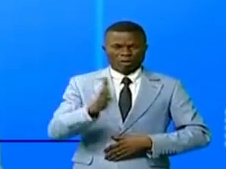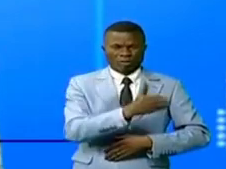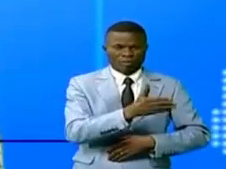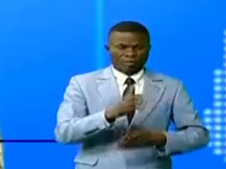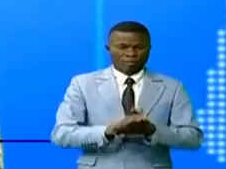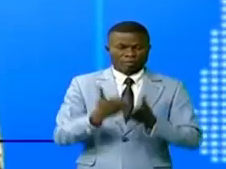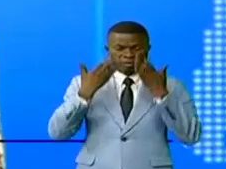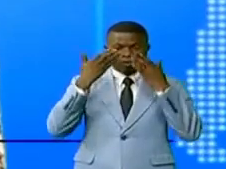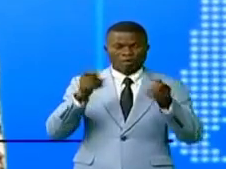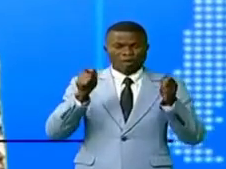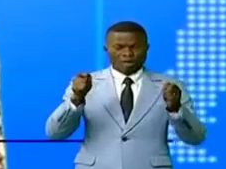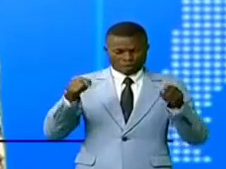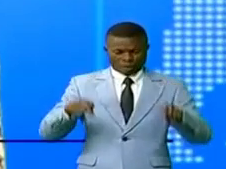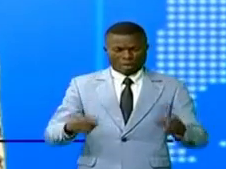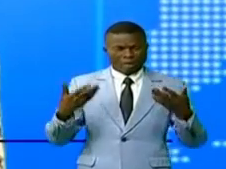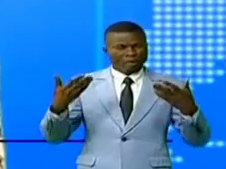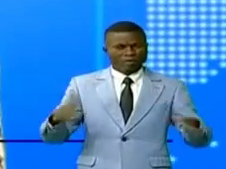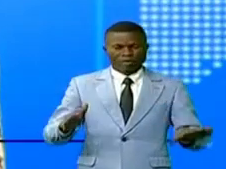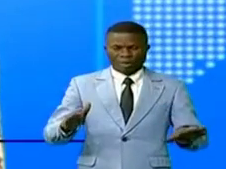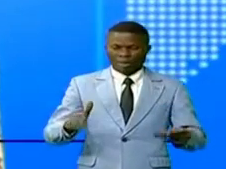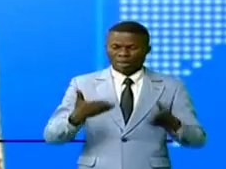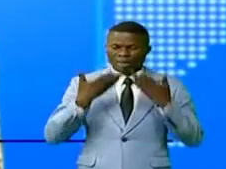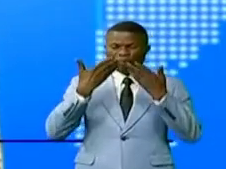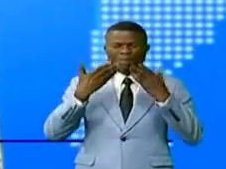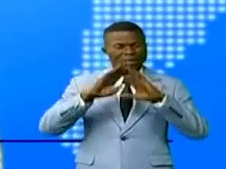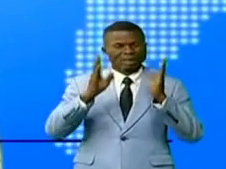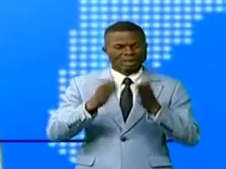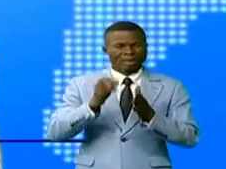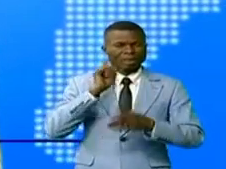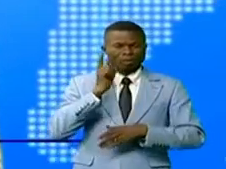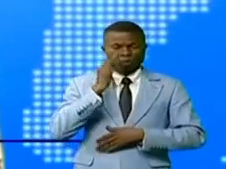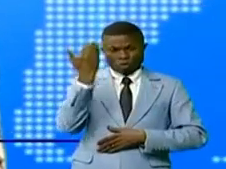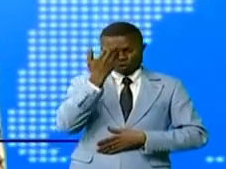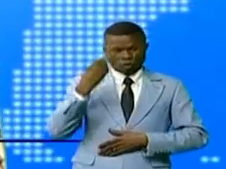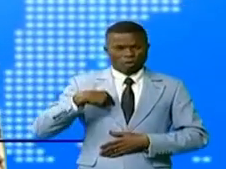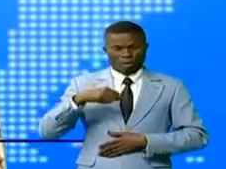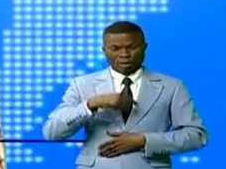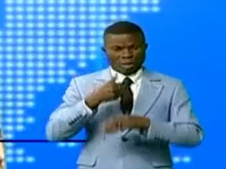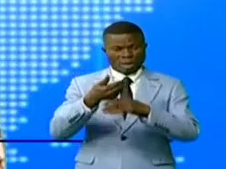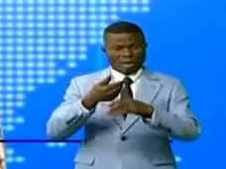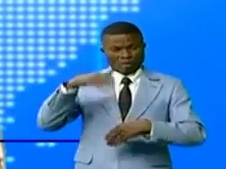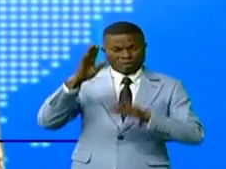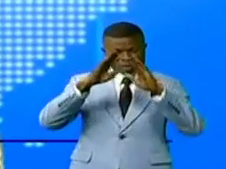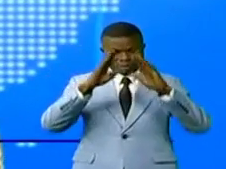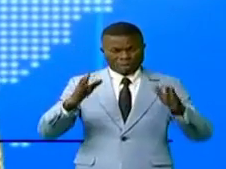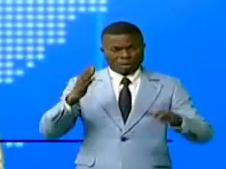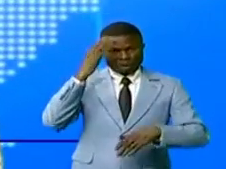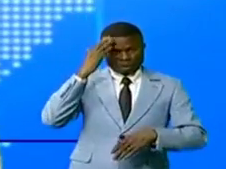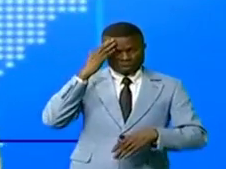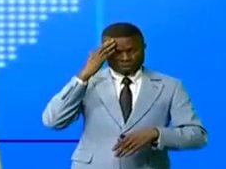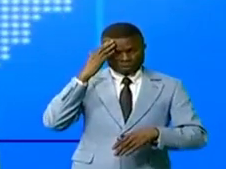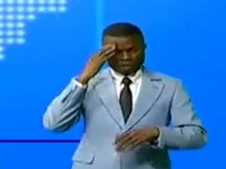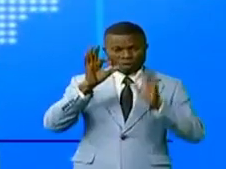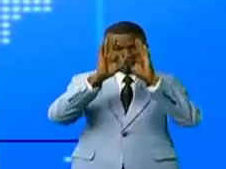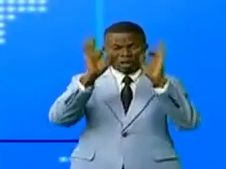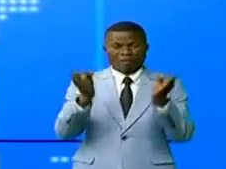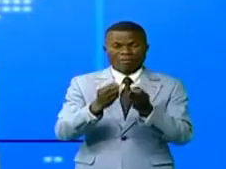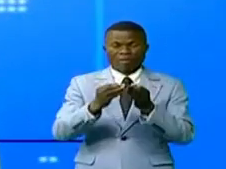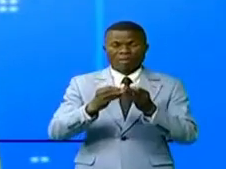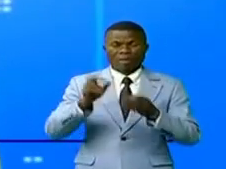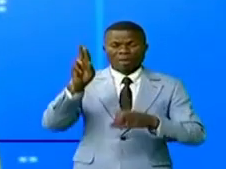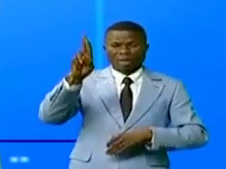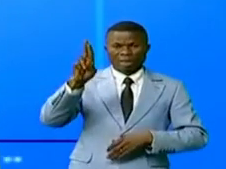Et c'est par ici que nous mettons un terme à ce journal, mais avant de nous séparer, sachez que la grande famille de